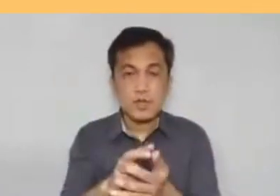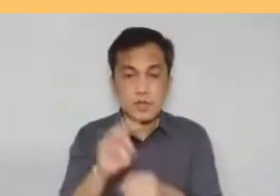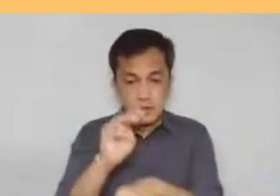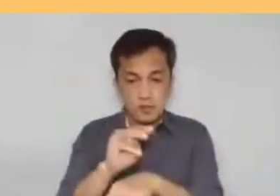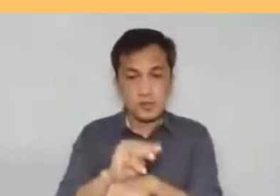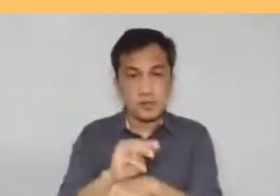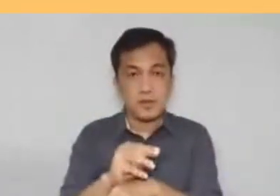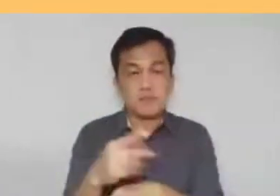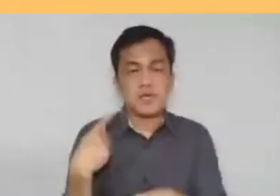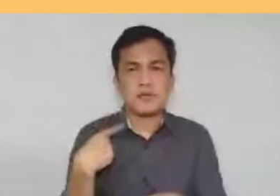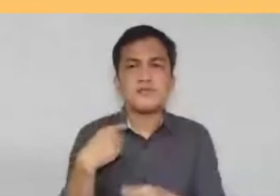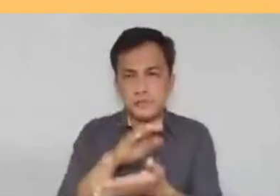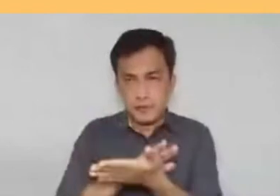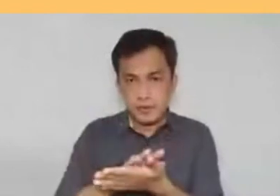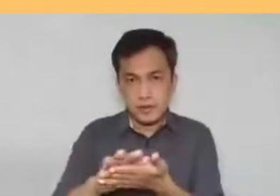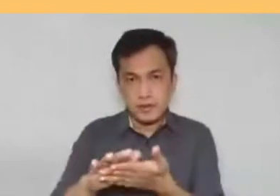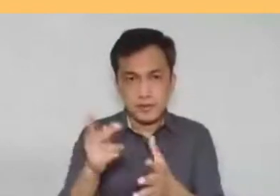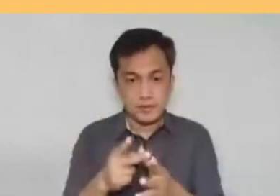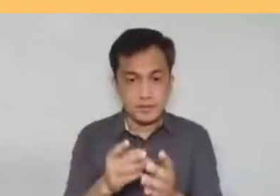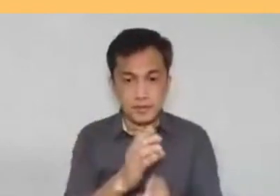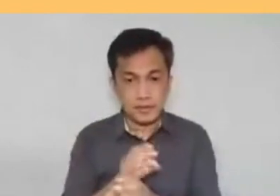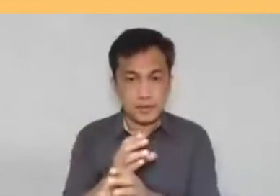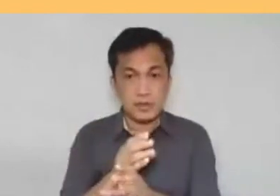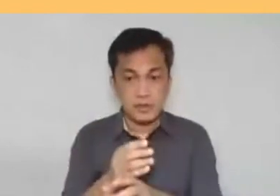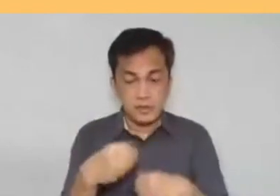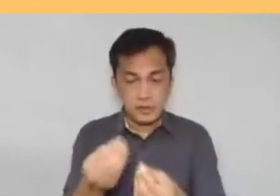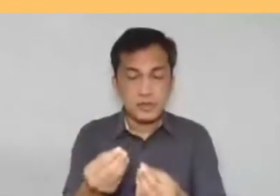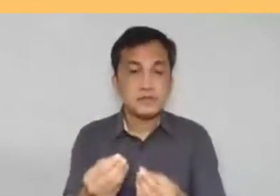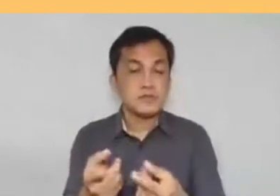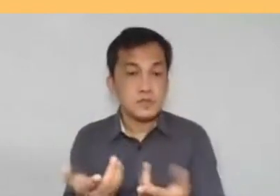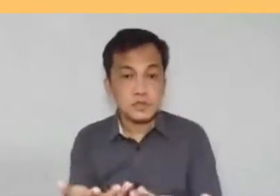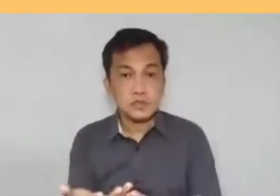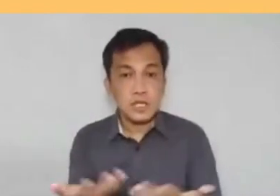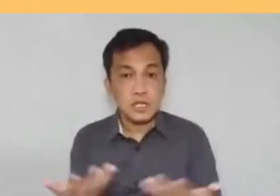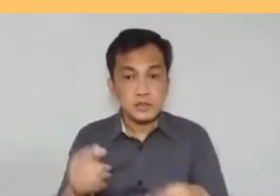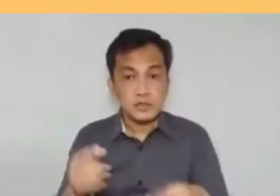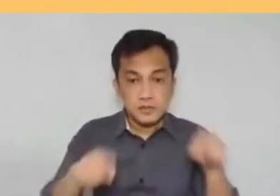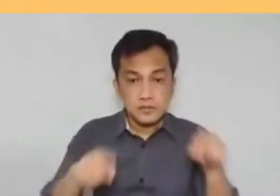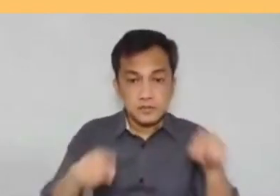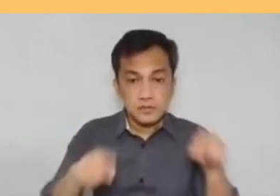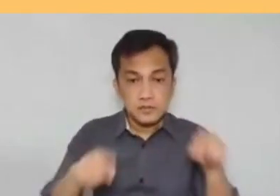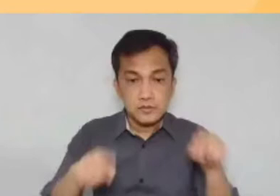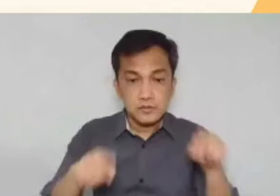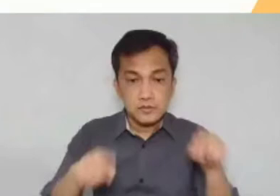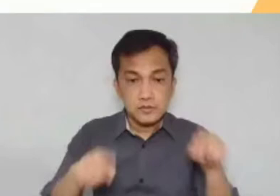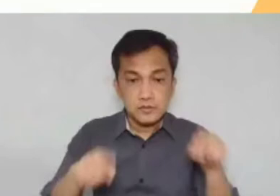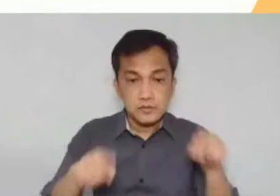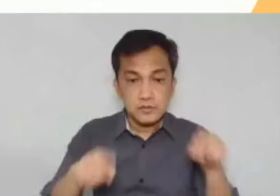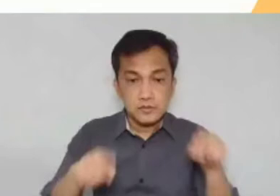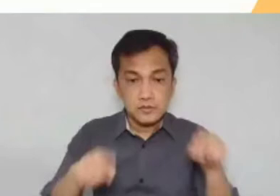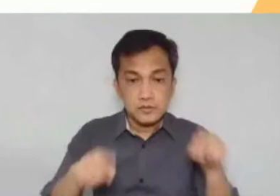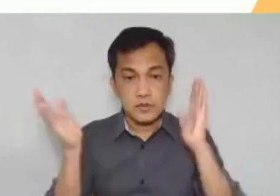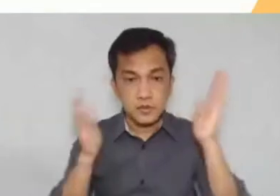na Primary Care Provider Network kung saan ang iba't ibang mga tagapagbigay ng serbisyong pangkalusugan, pati ng mga